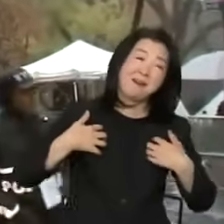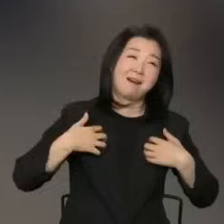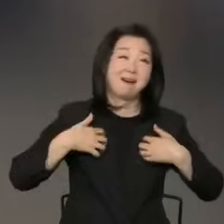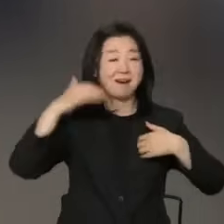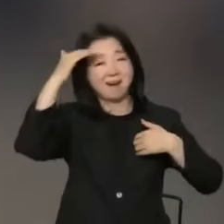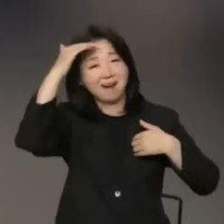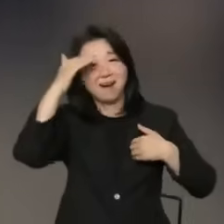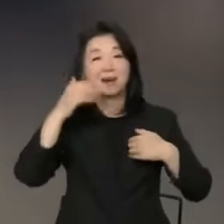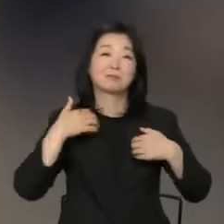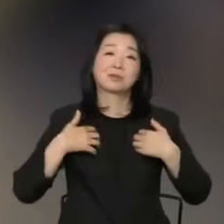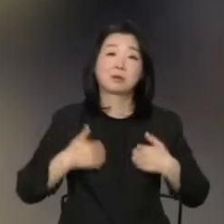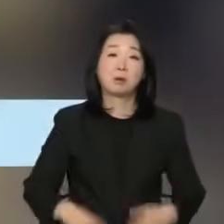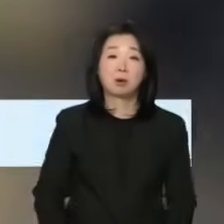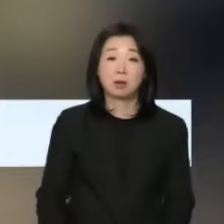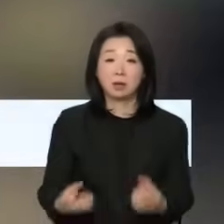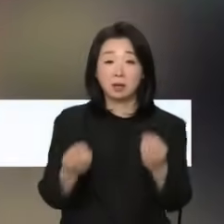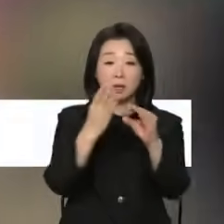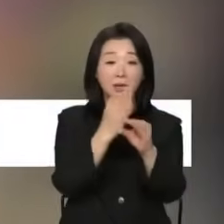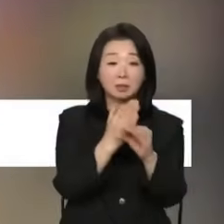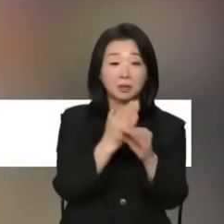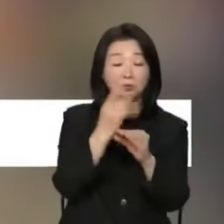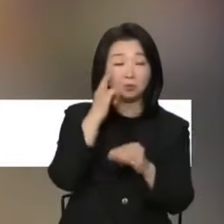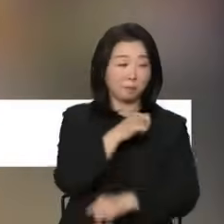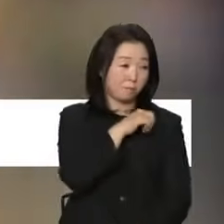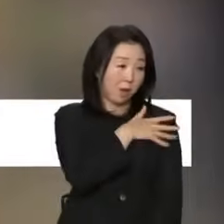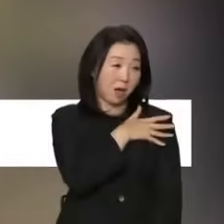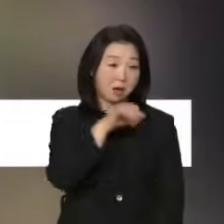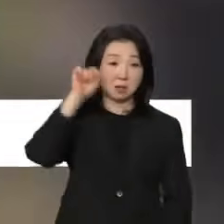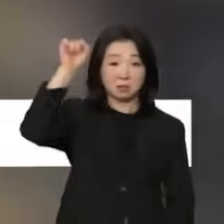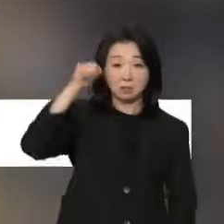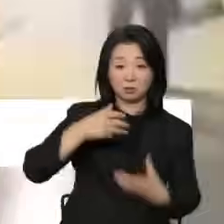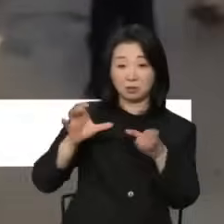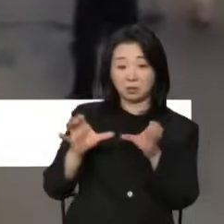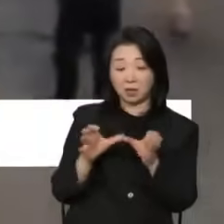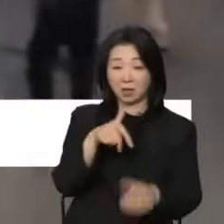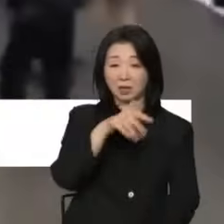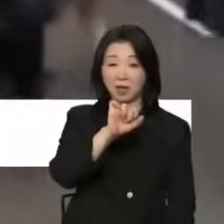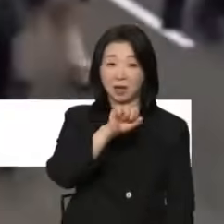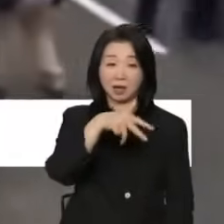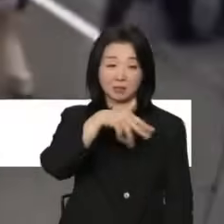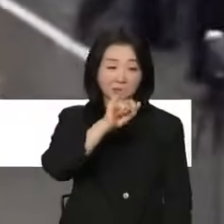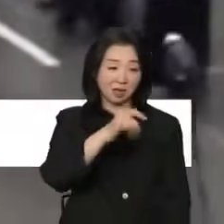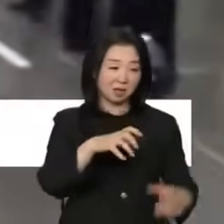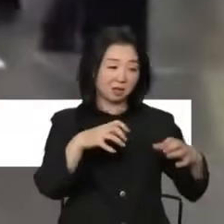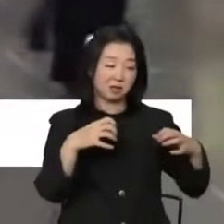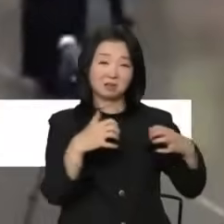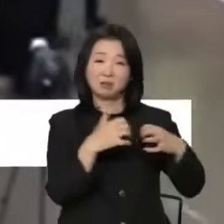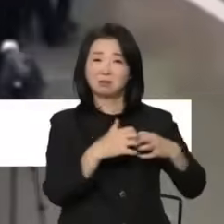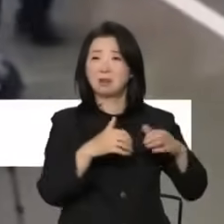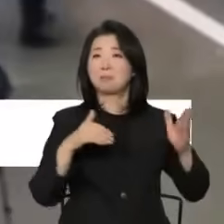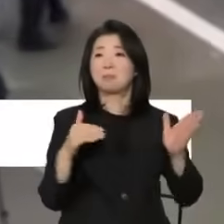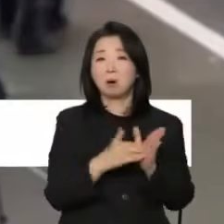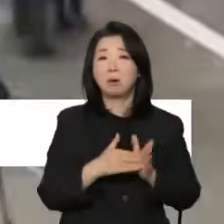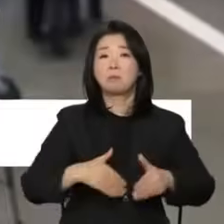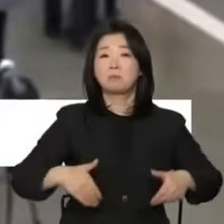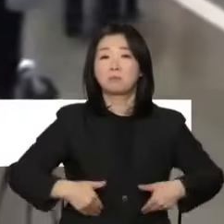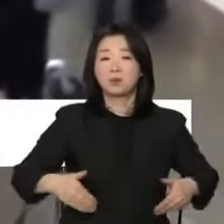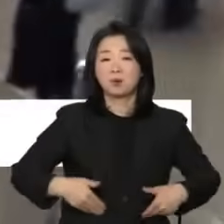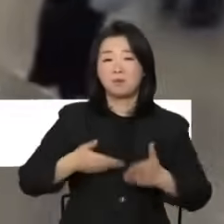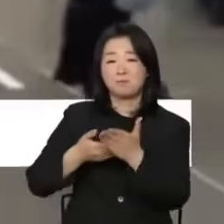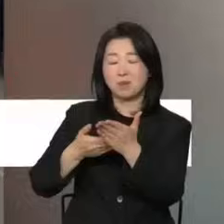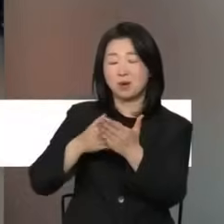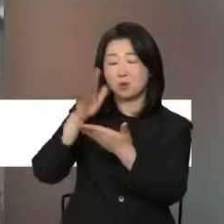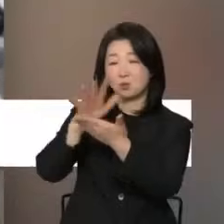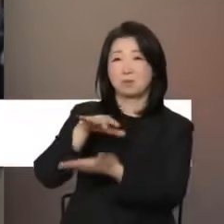만끽했습니다. 행사 도중 친팔레스타인 시위대가 가자 전쟁 중단을 촉구하며 도로를 기습 점거해